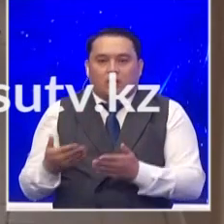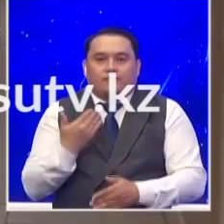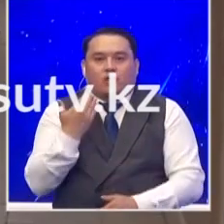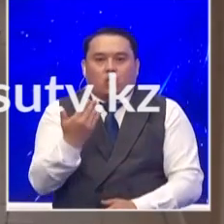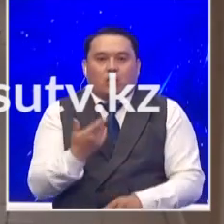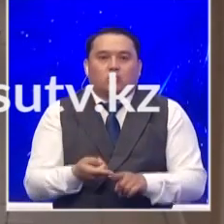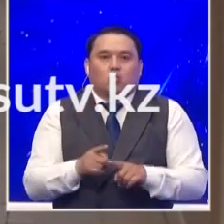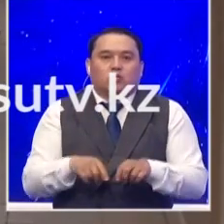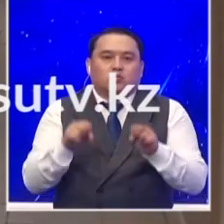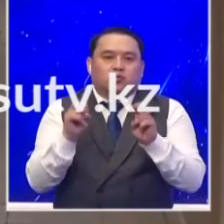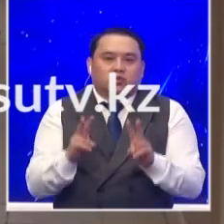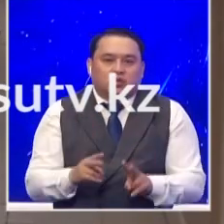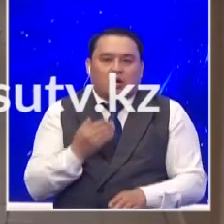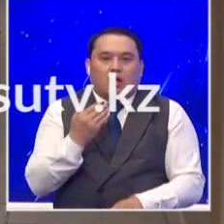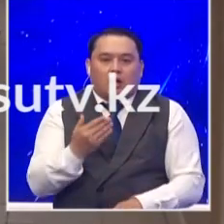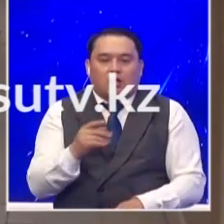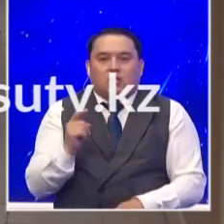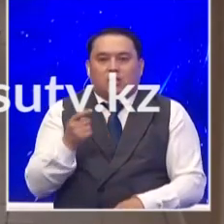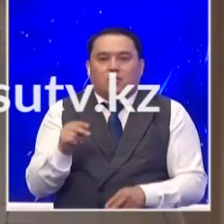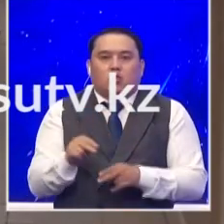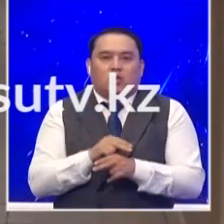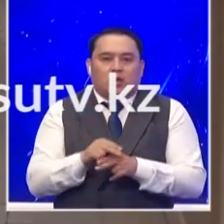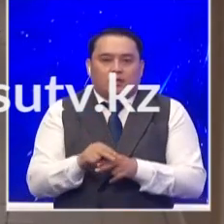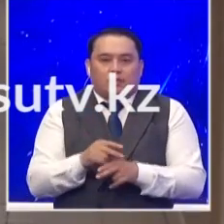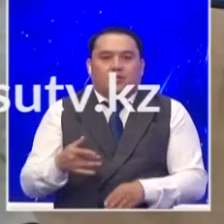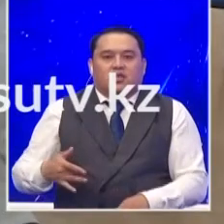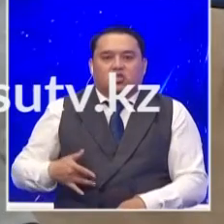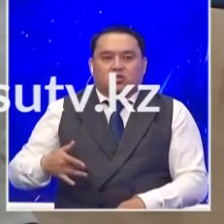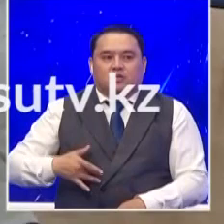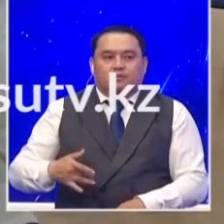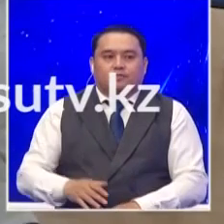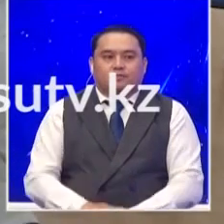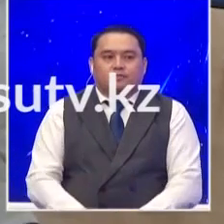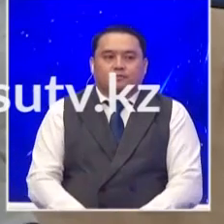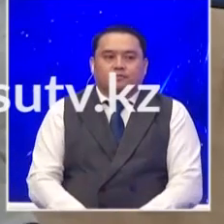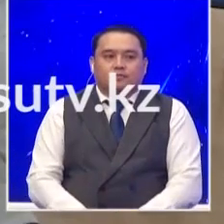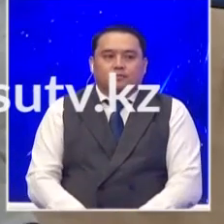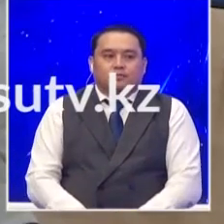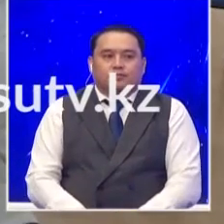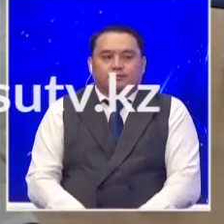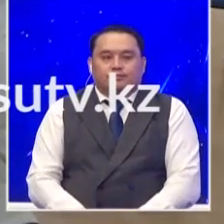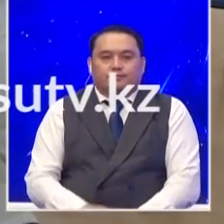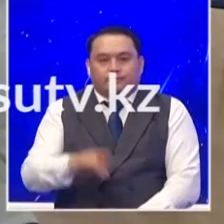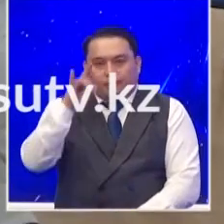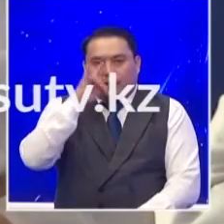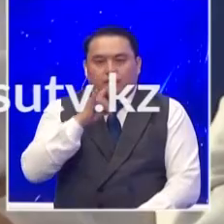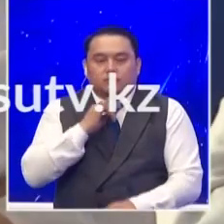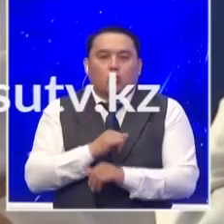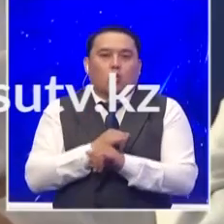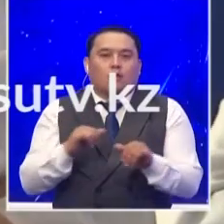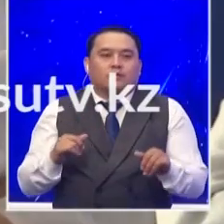Давранбека, который специализируется именно на химиоэмболизации печени. По данным онкологической службы Казахстана, в стране растет